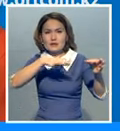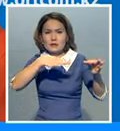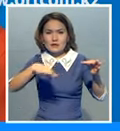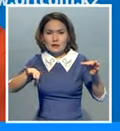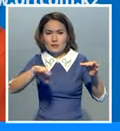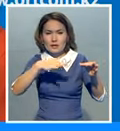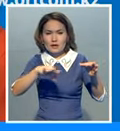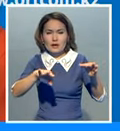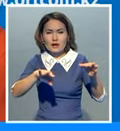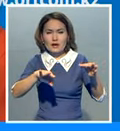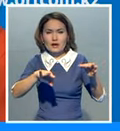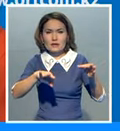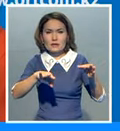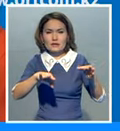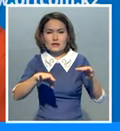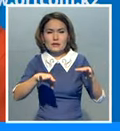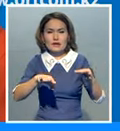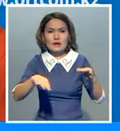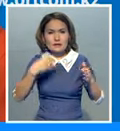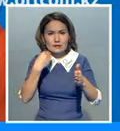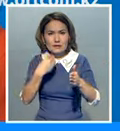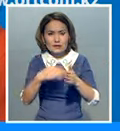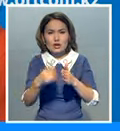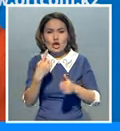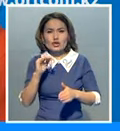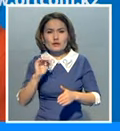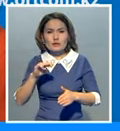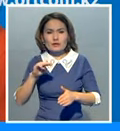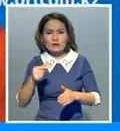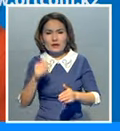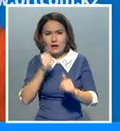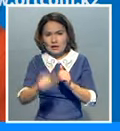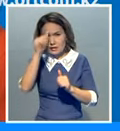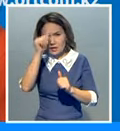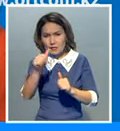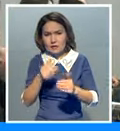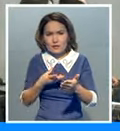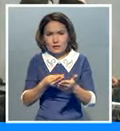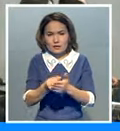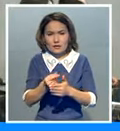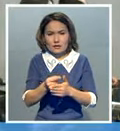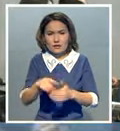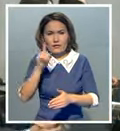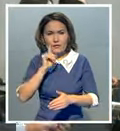арендаға аламын. Сол аренданың несі 100 мың теңге айға төлеймін.